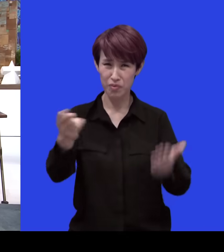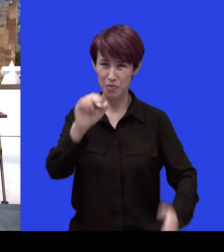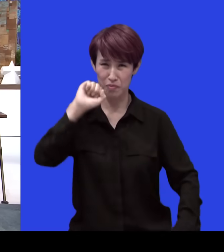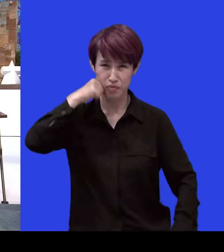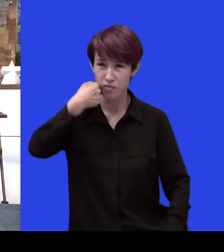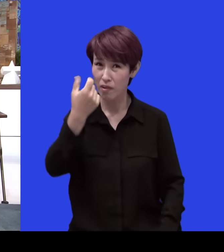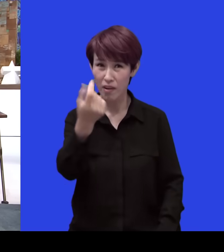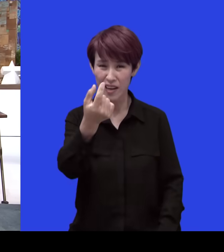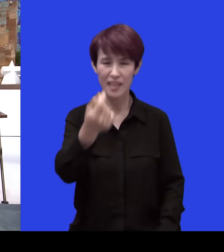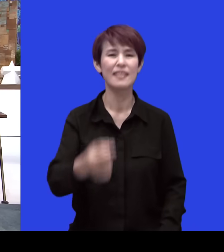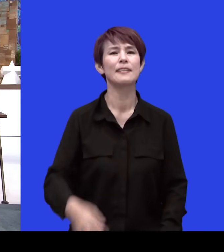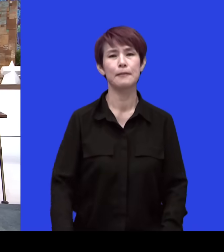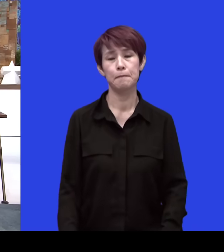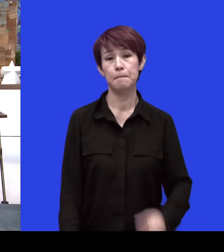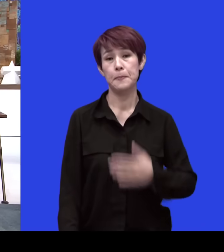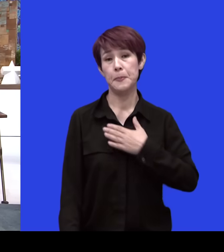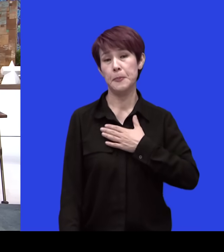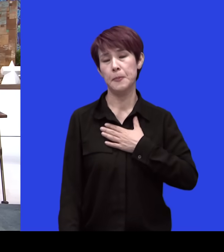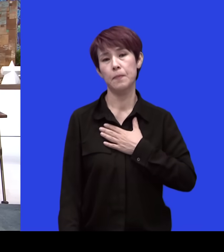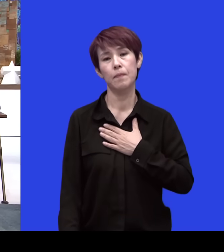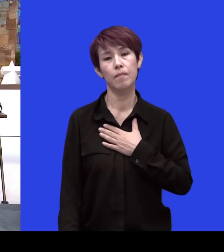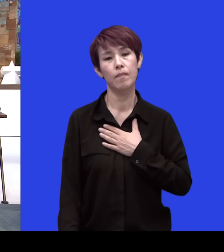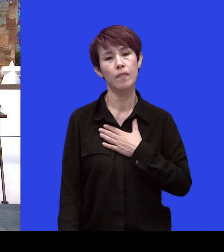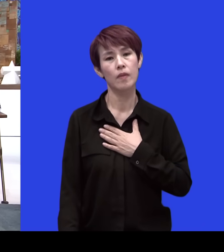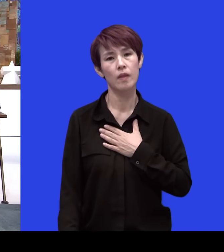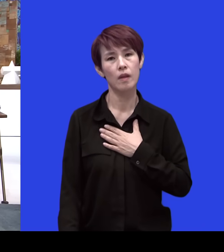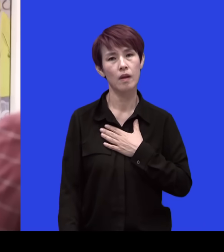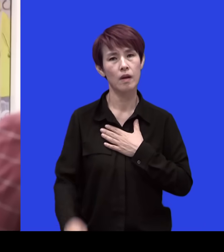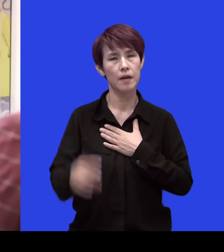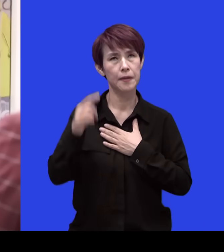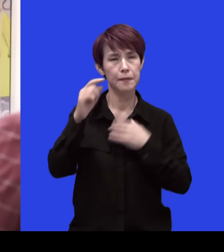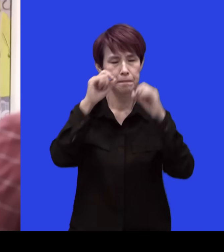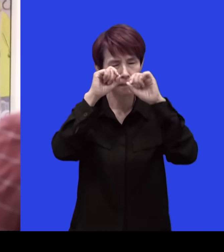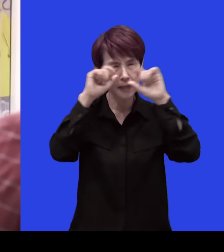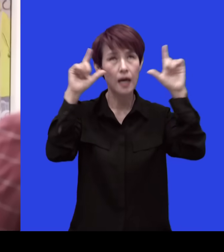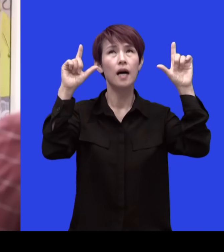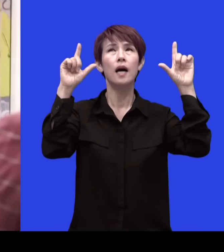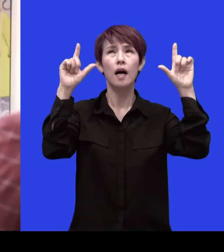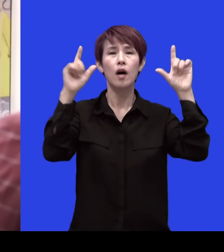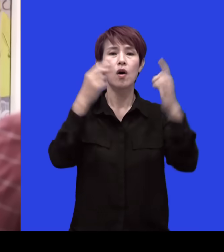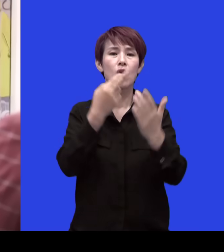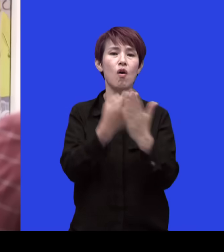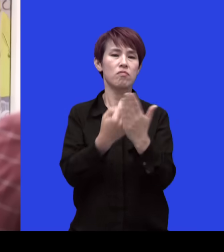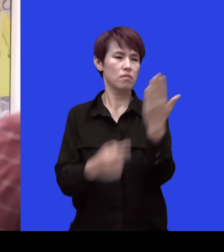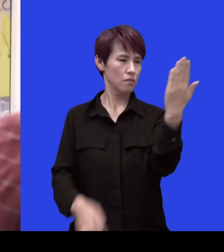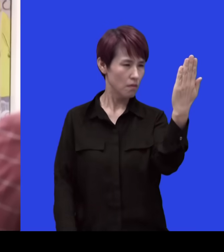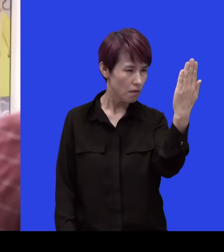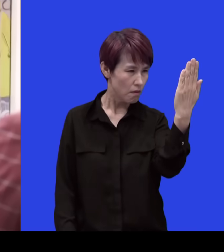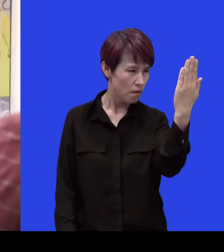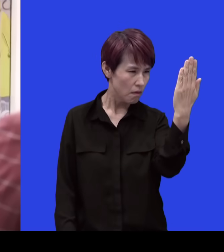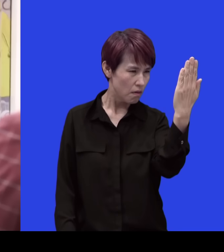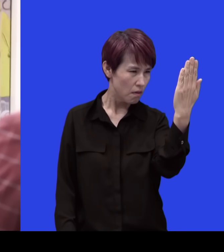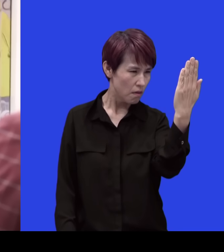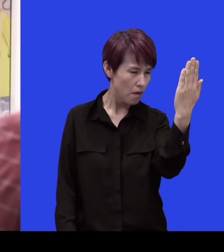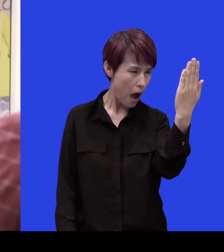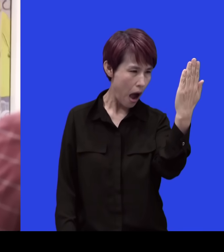네. 그때 내가 정신을 차리고 거울을 봤어. 네. 거울을